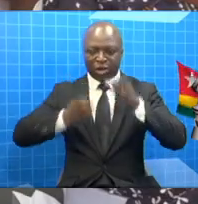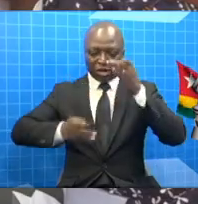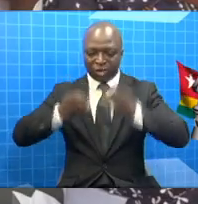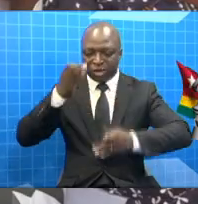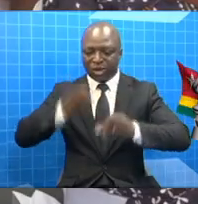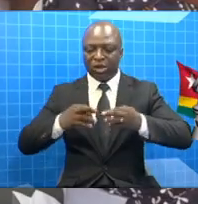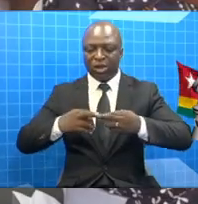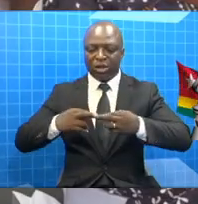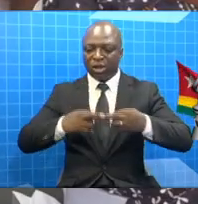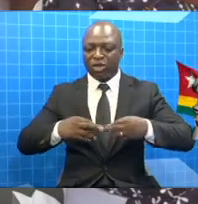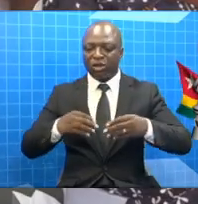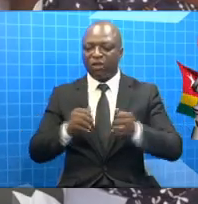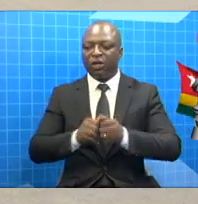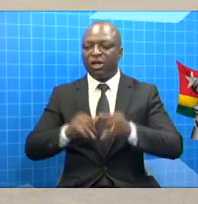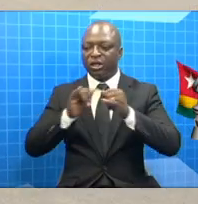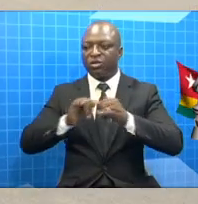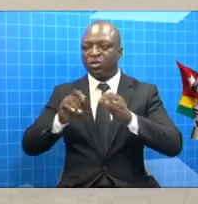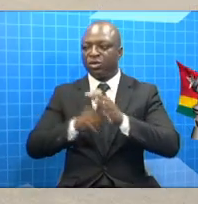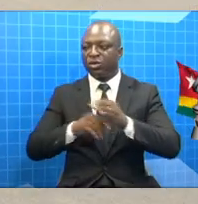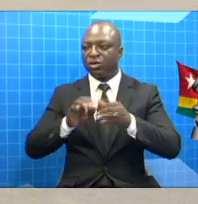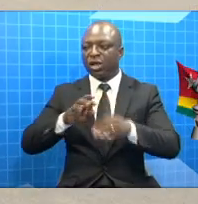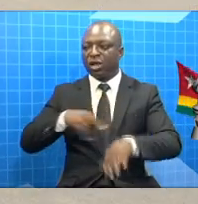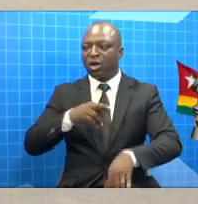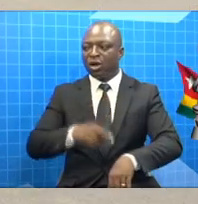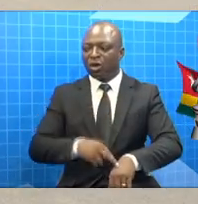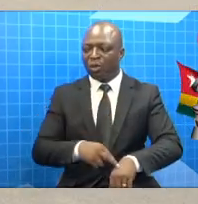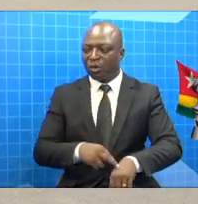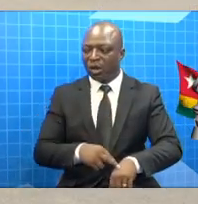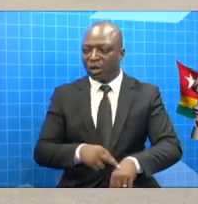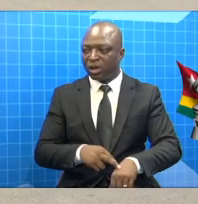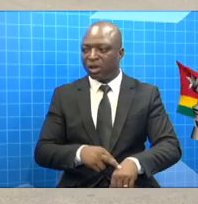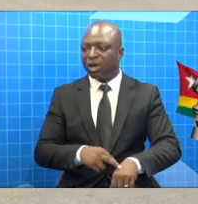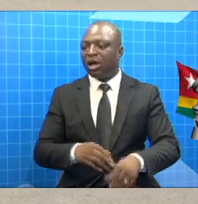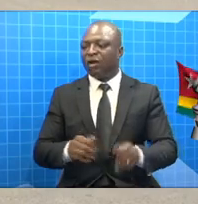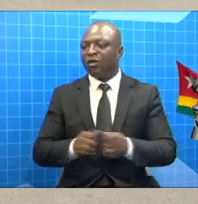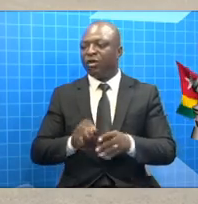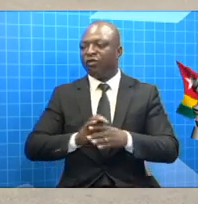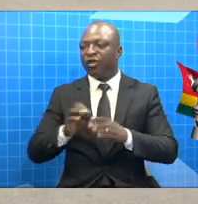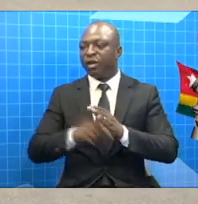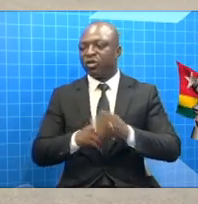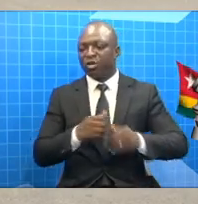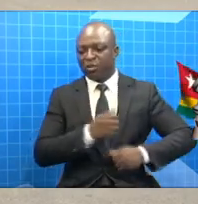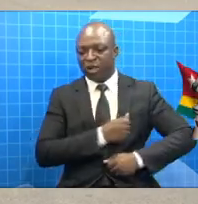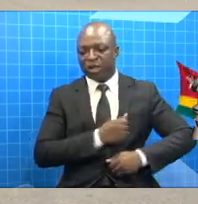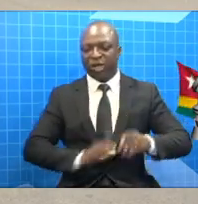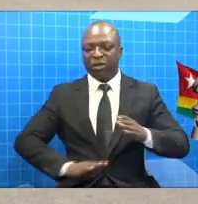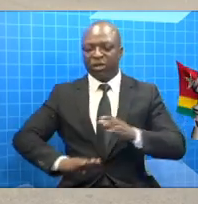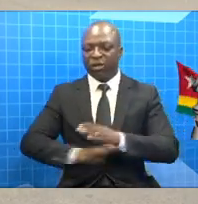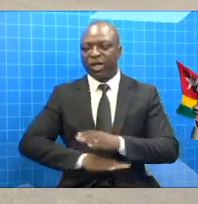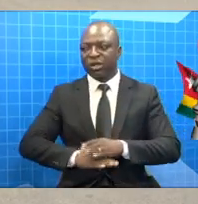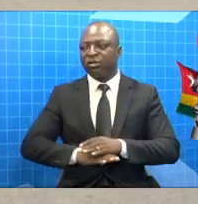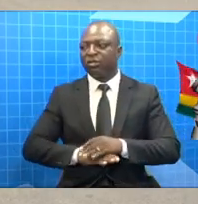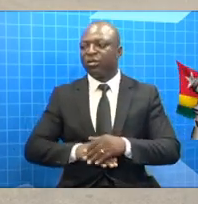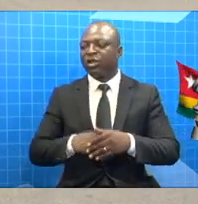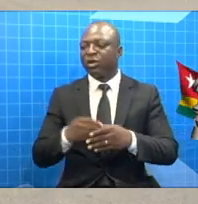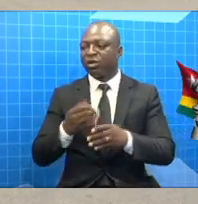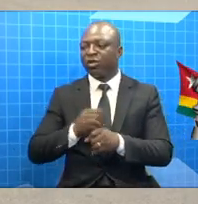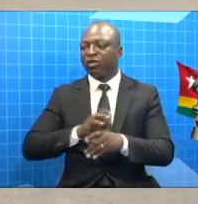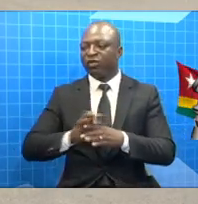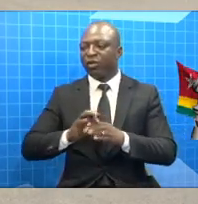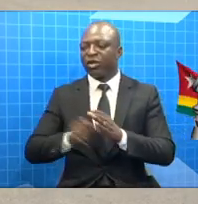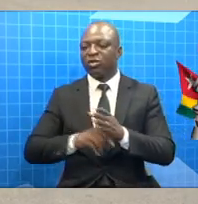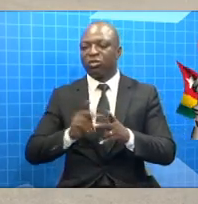des relations avec les institutions de la République. En plus d'une formation militaire de base, ils reçoivent une